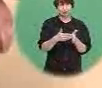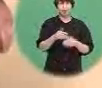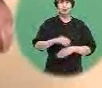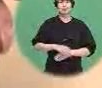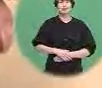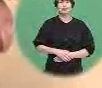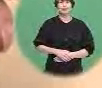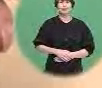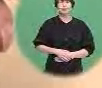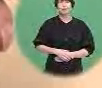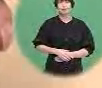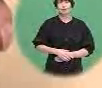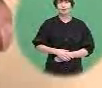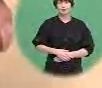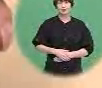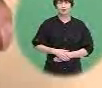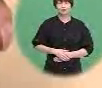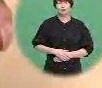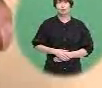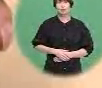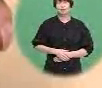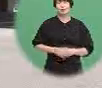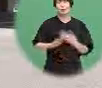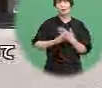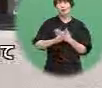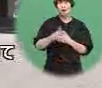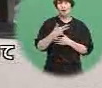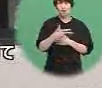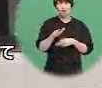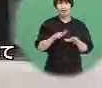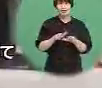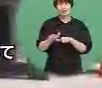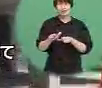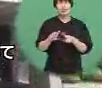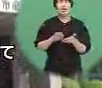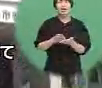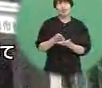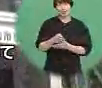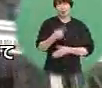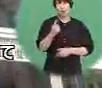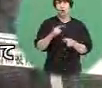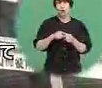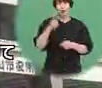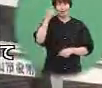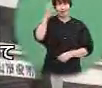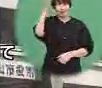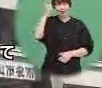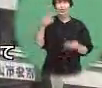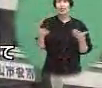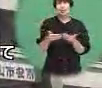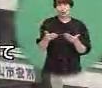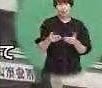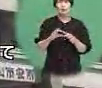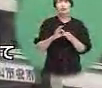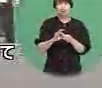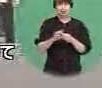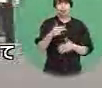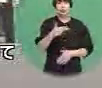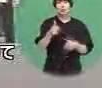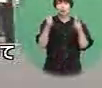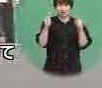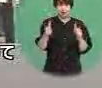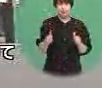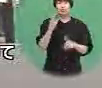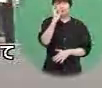ていますこの他の市勢思考100周年記念事業については市のウェブサイトを